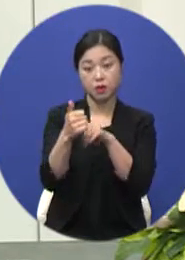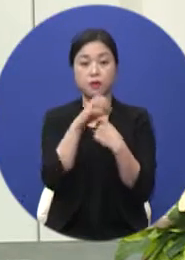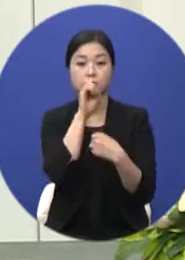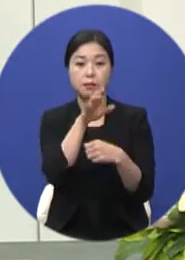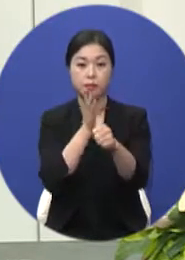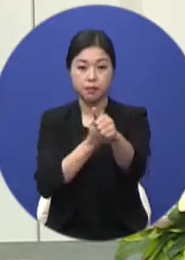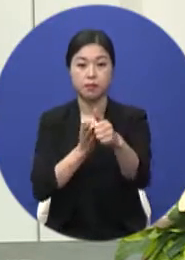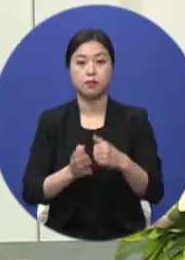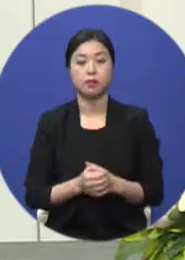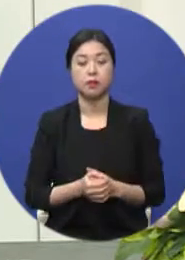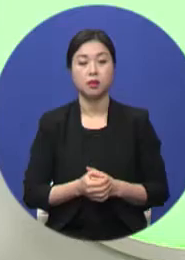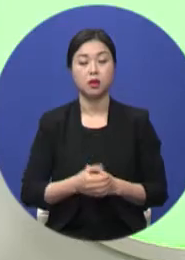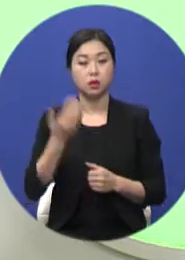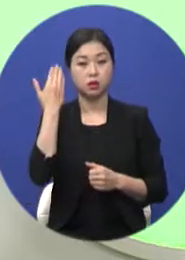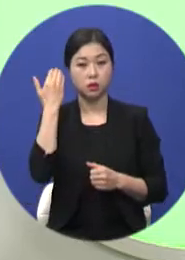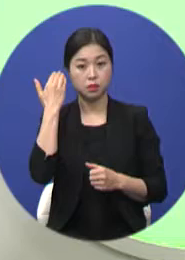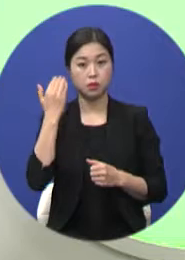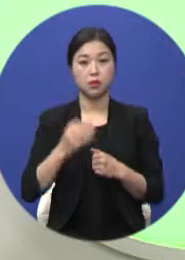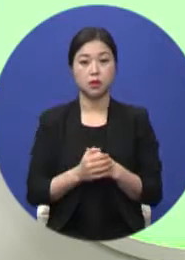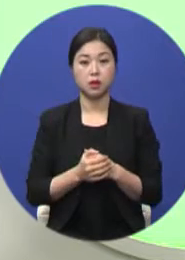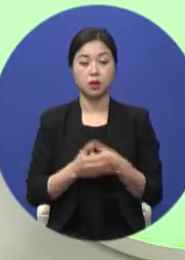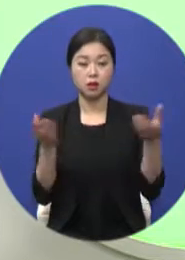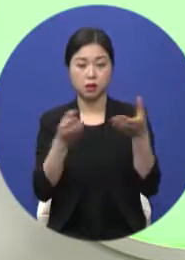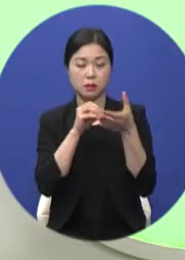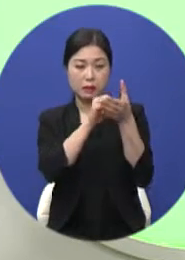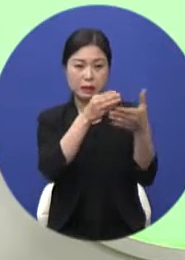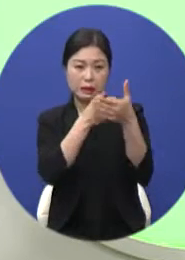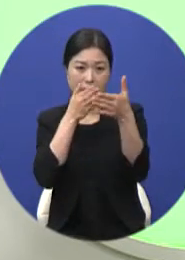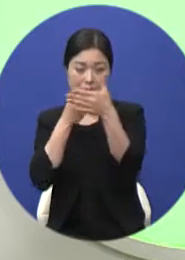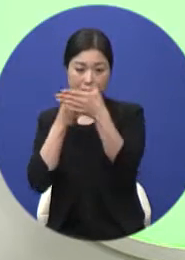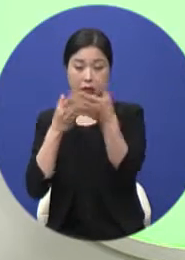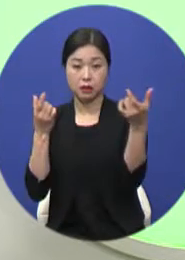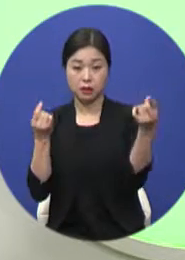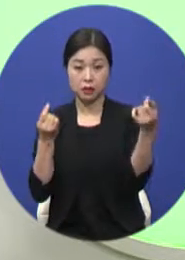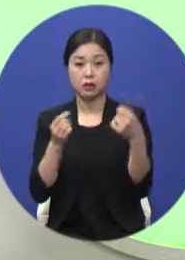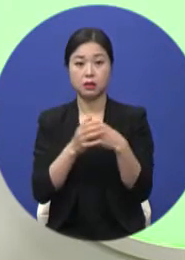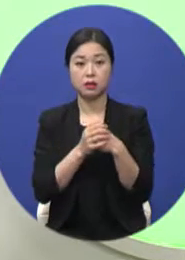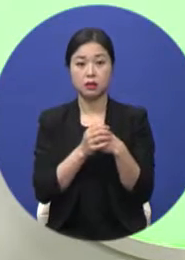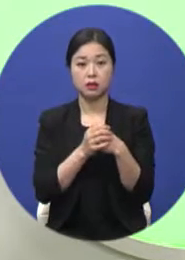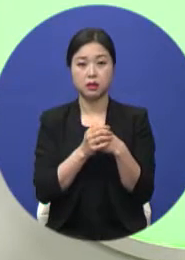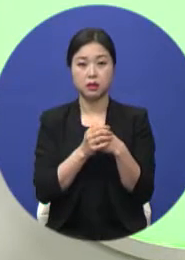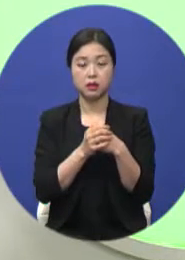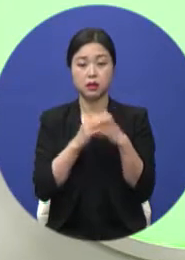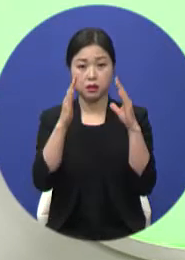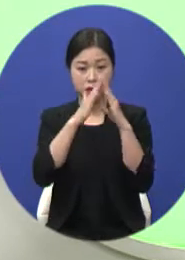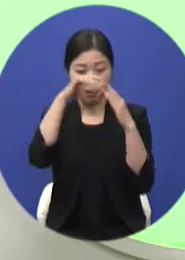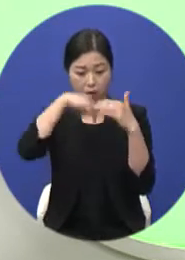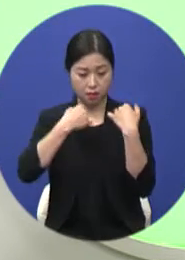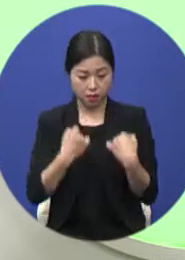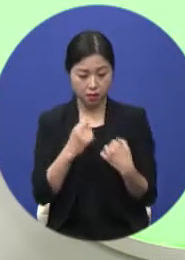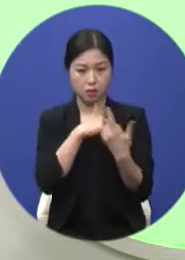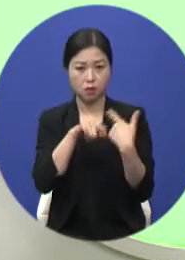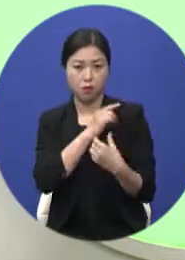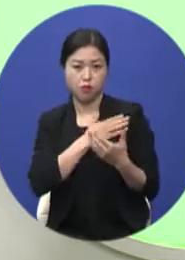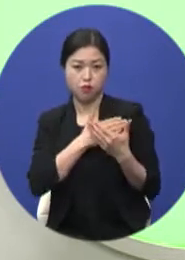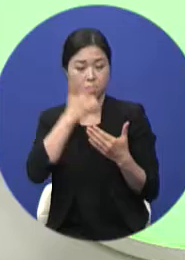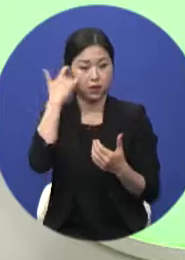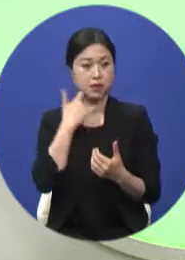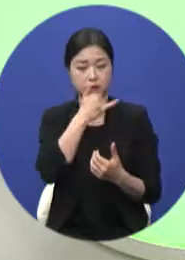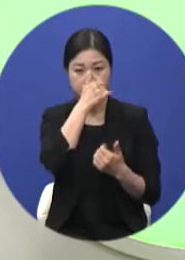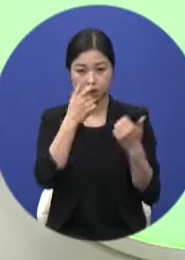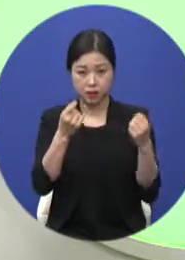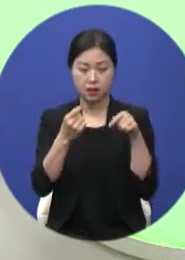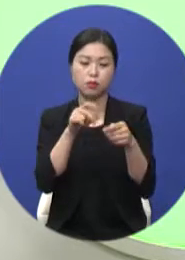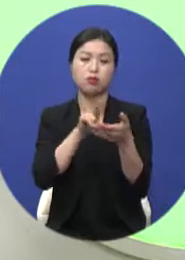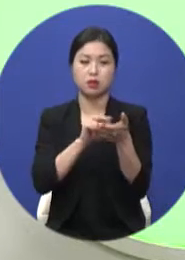해주시죠. 요즘에 아무리 취업이 안 된다 하면서 네. 집에 이제 있게 되면은 더 불안해지는 이제 그게 이제